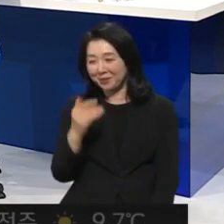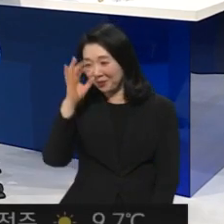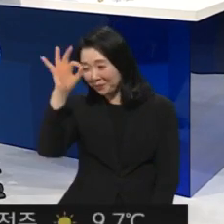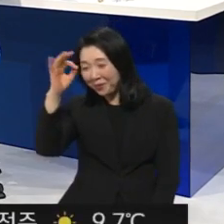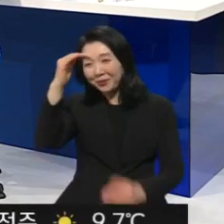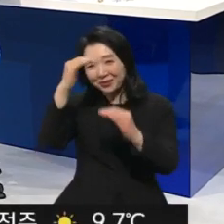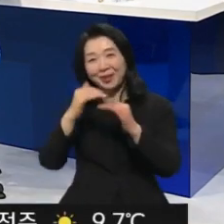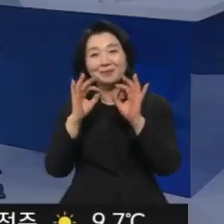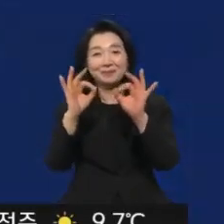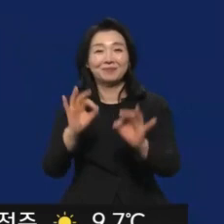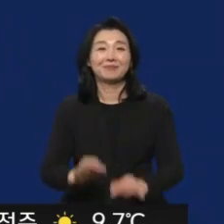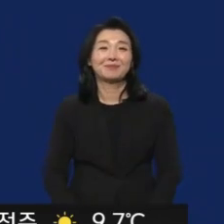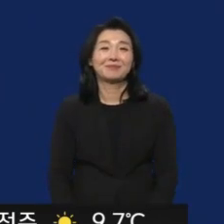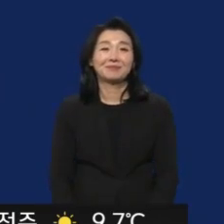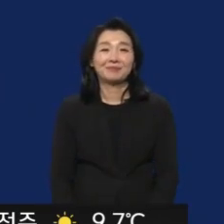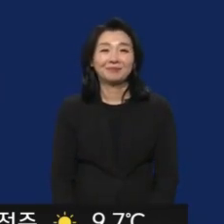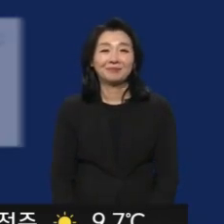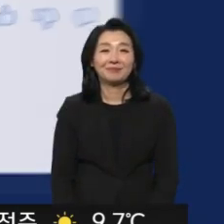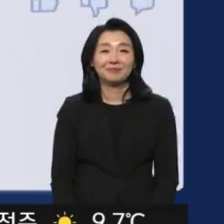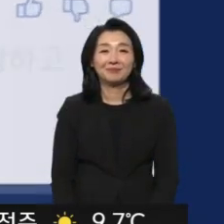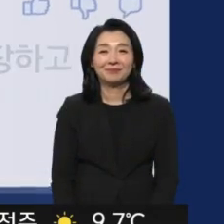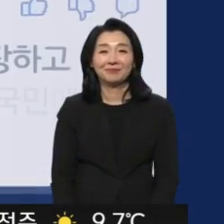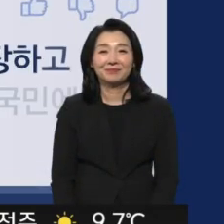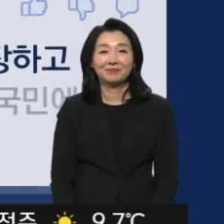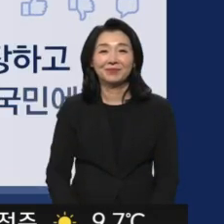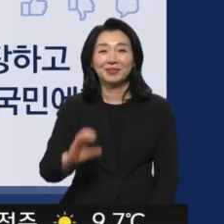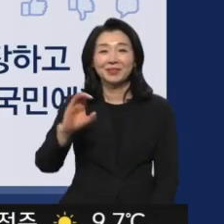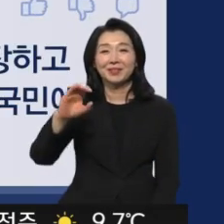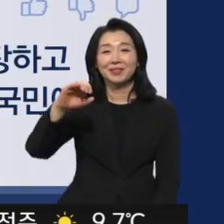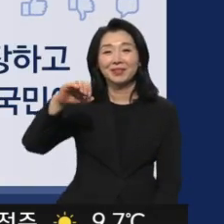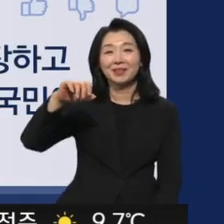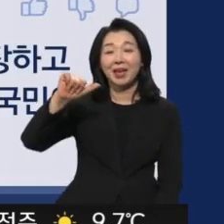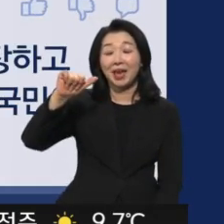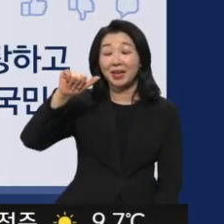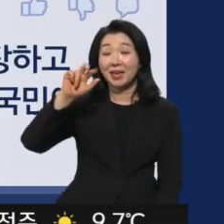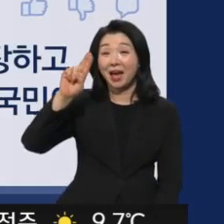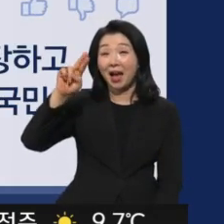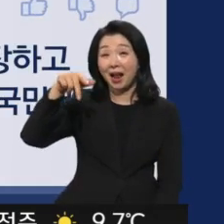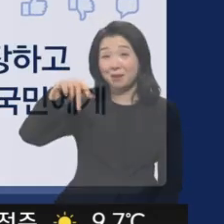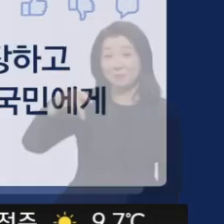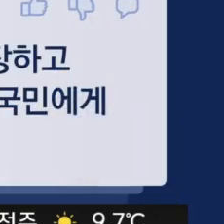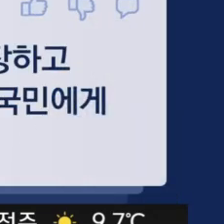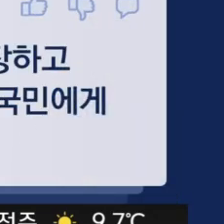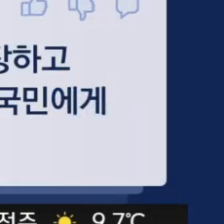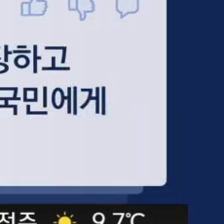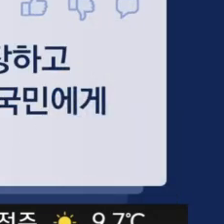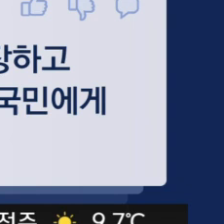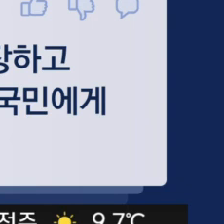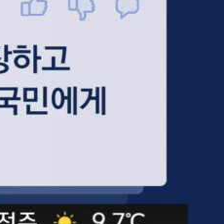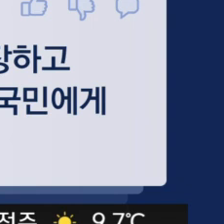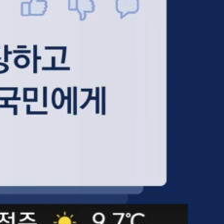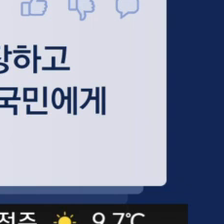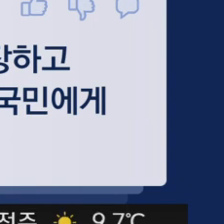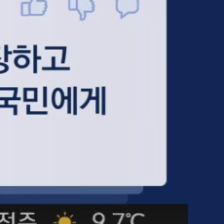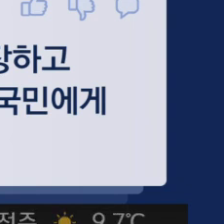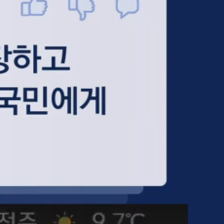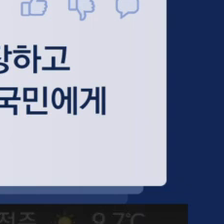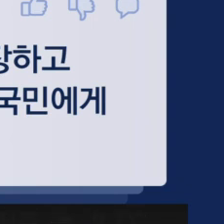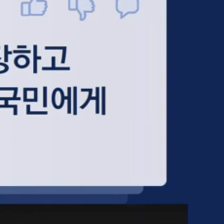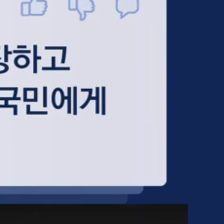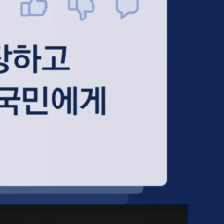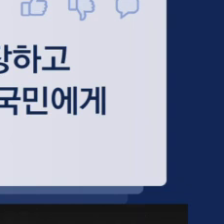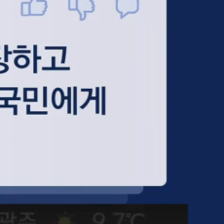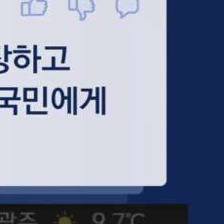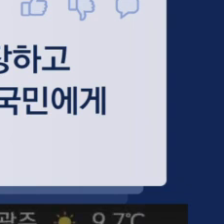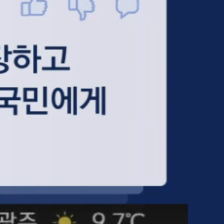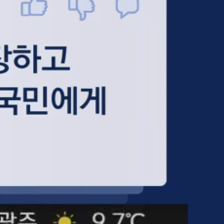살펴본 여론 보겠습니다. 네, 먼저 CARP님, 명예훼손은 피해를 당한 개인이 직접 고발해야